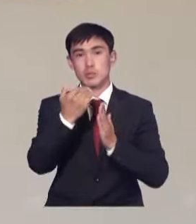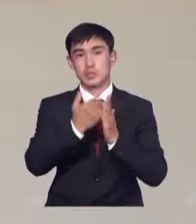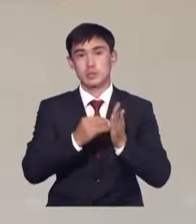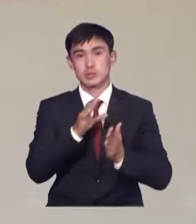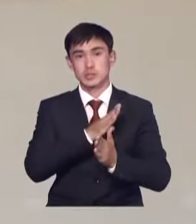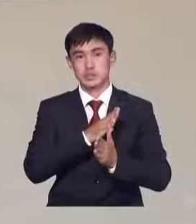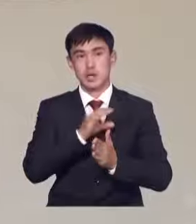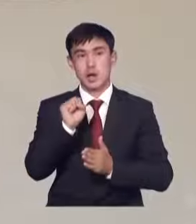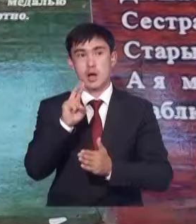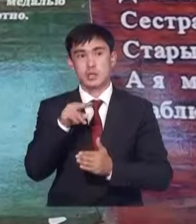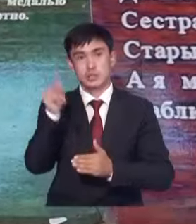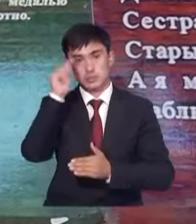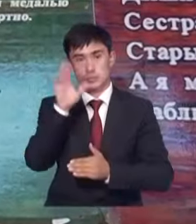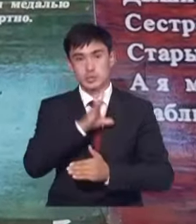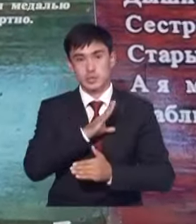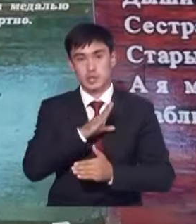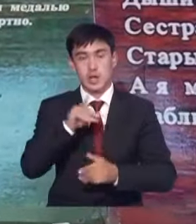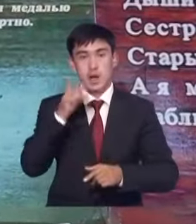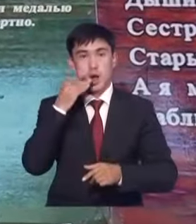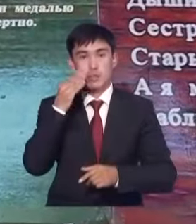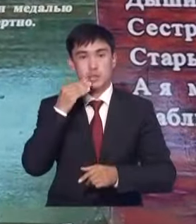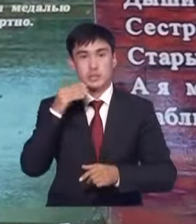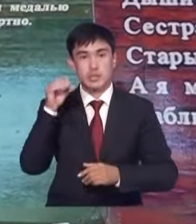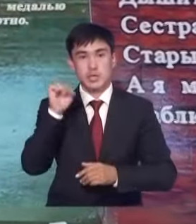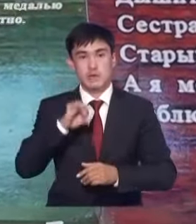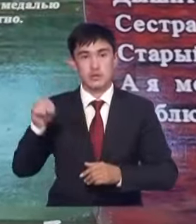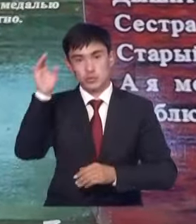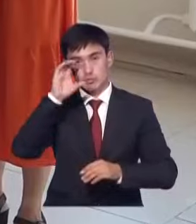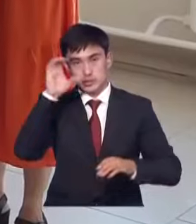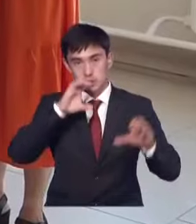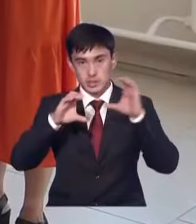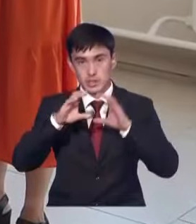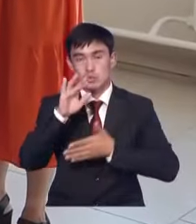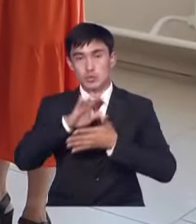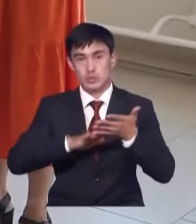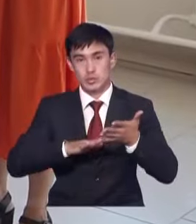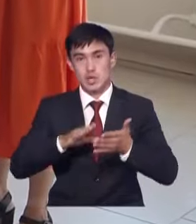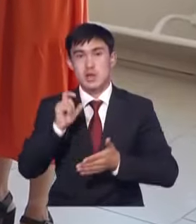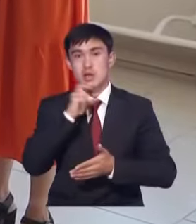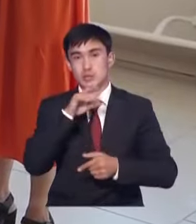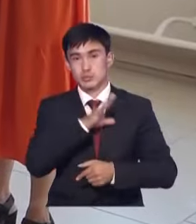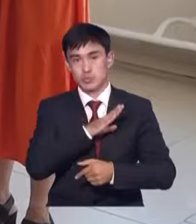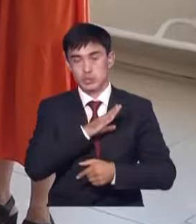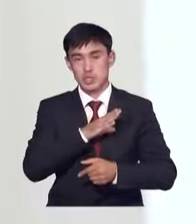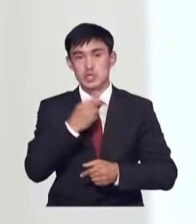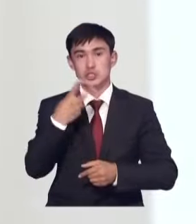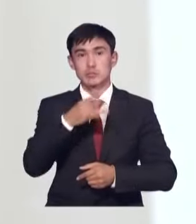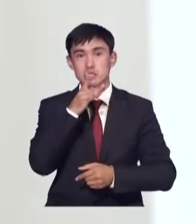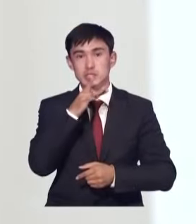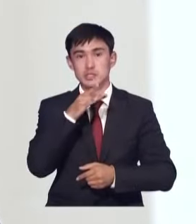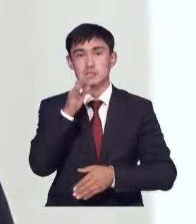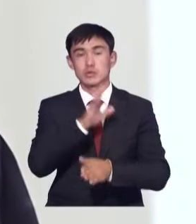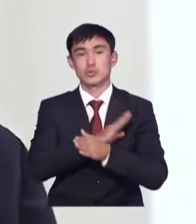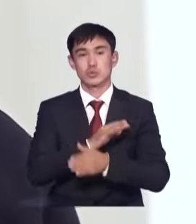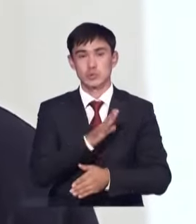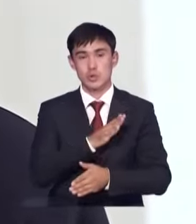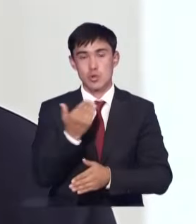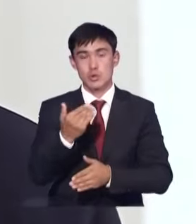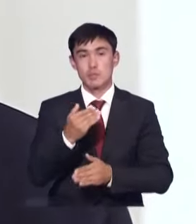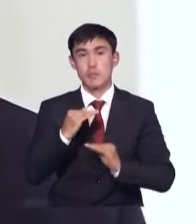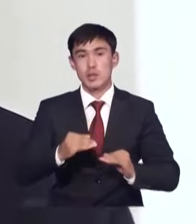аясында ақшта білім алады. Келе Алматы Еуразиялық университетінде білімін жалғастырады. Ол болашақ экономист еді. Жалындаған 20 жасында қыршынынан қиылды. Ол